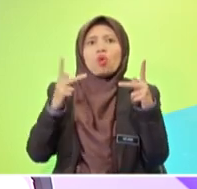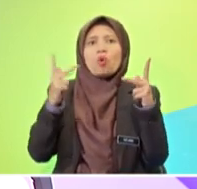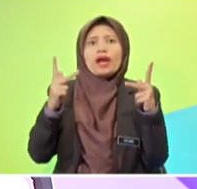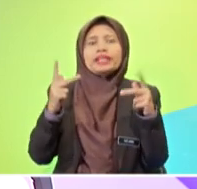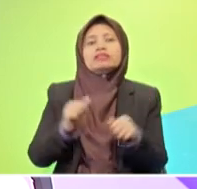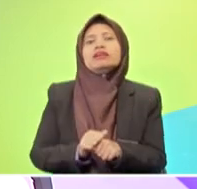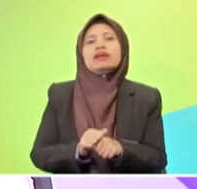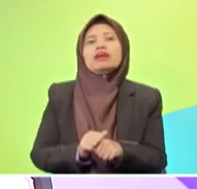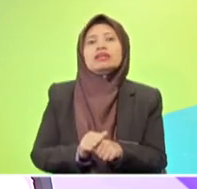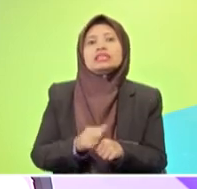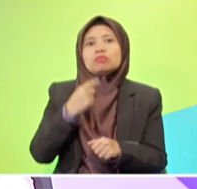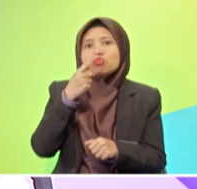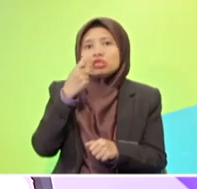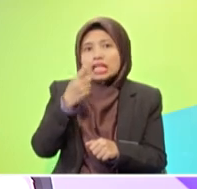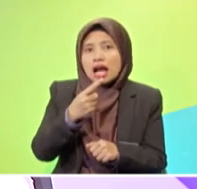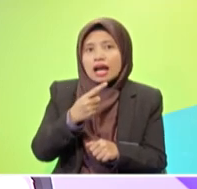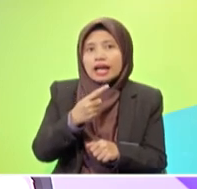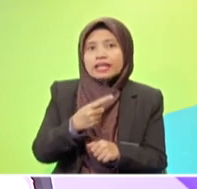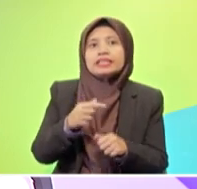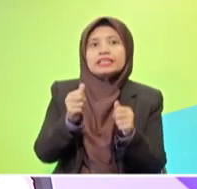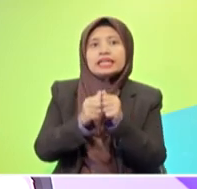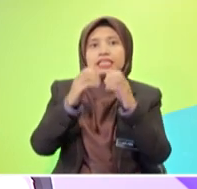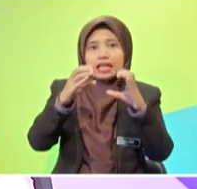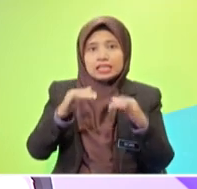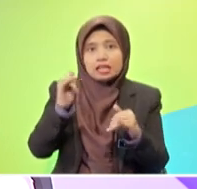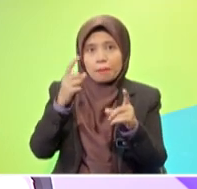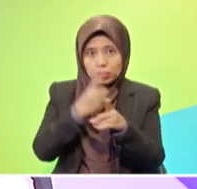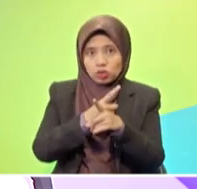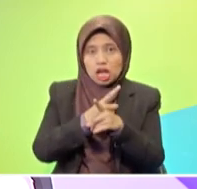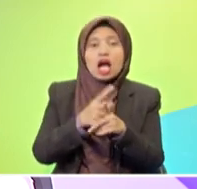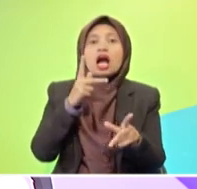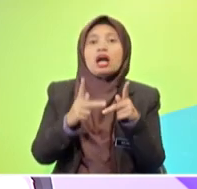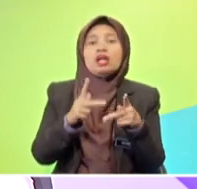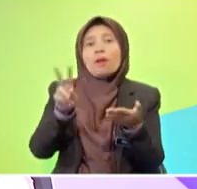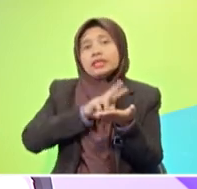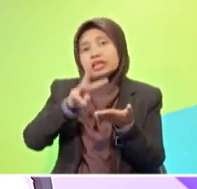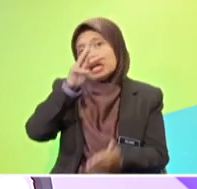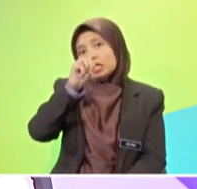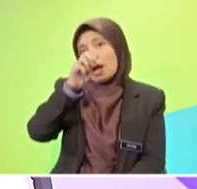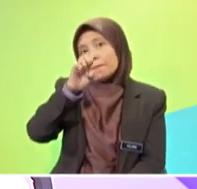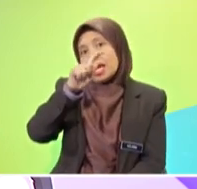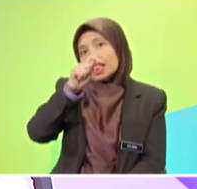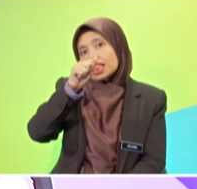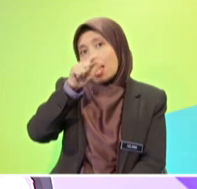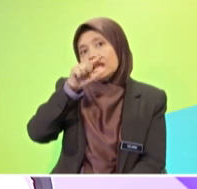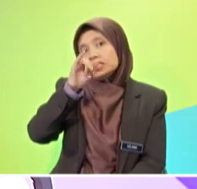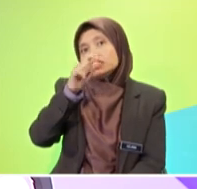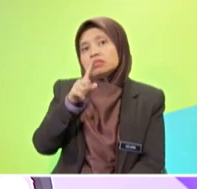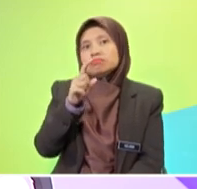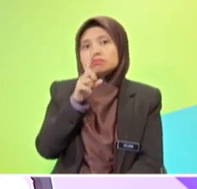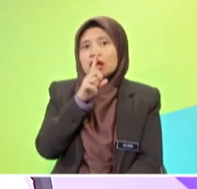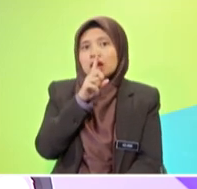membaca menggunakan sebutan intonasi yang betul kemudian kalau mentalis dia tidak bersuara